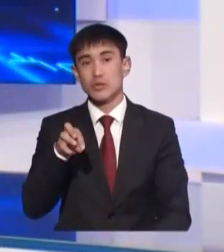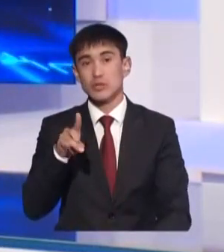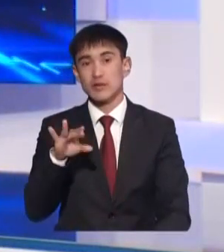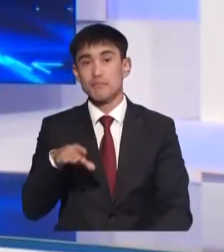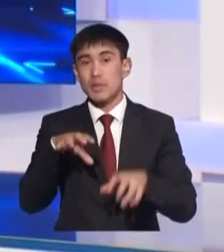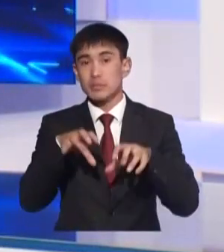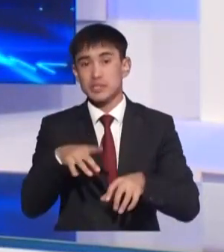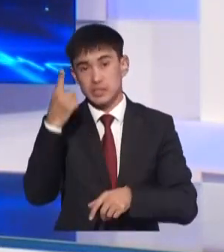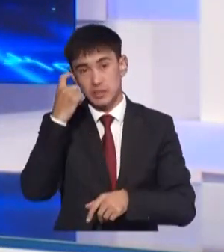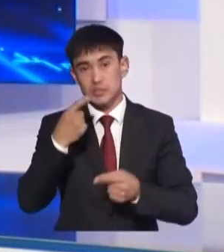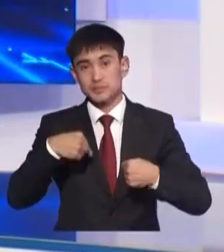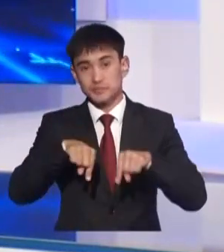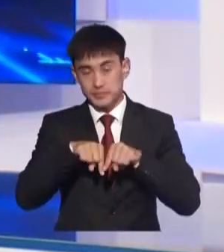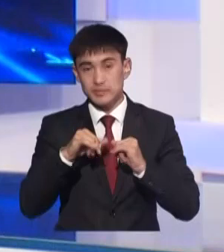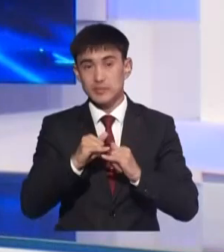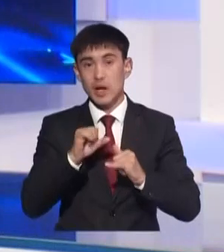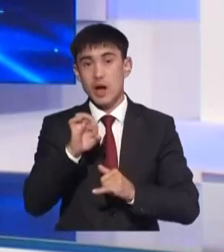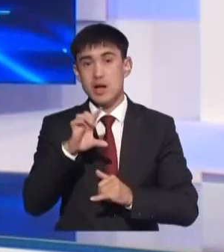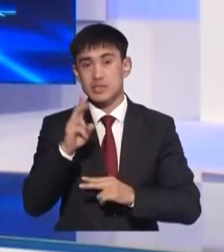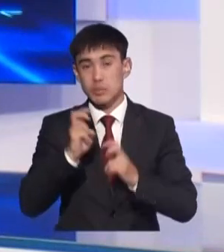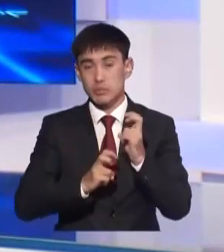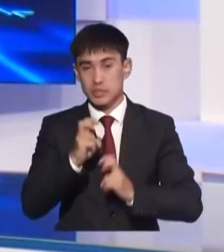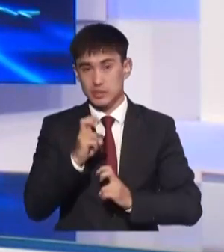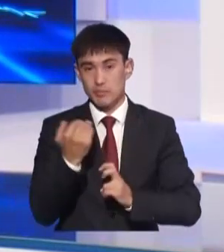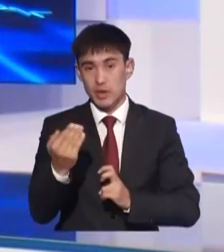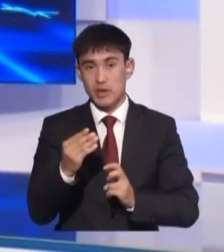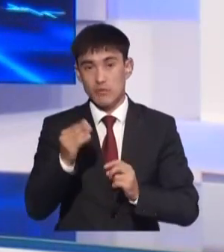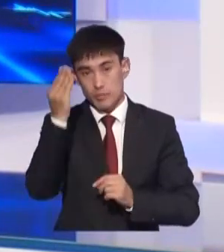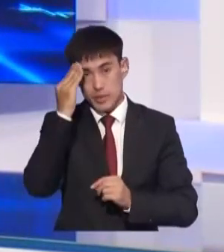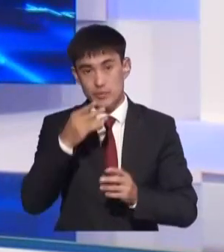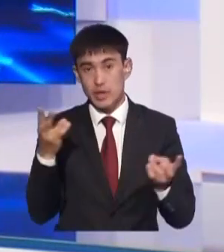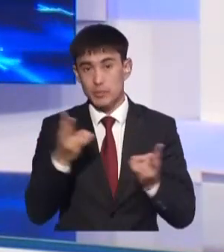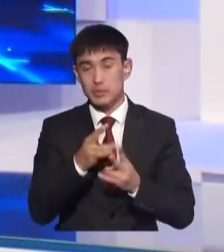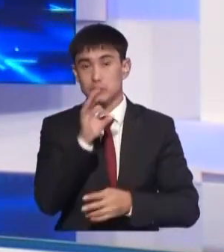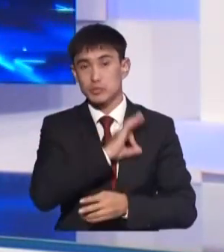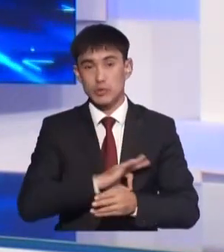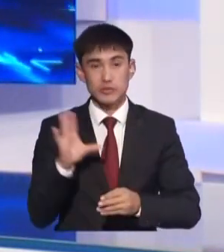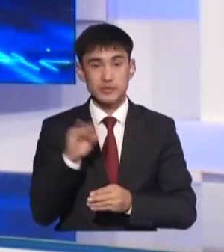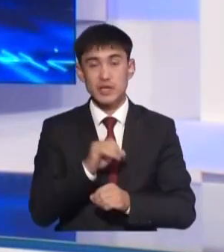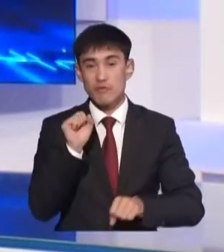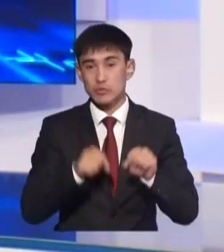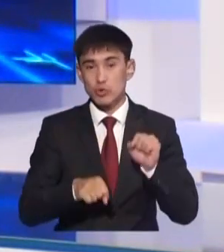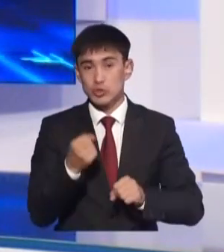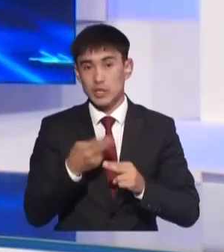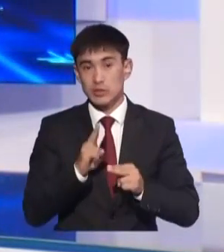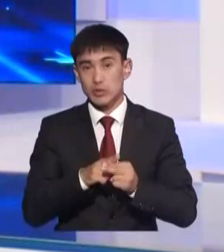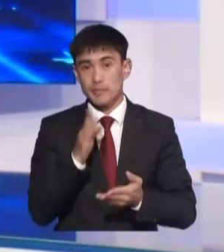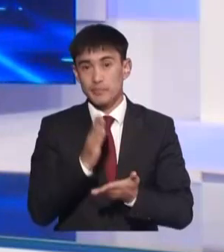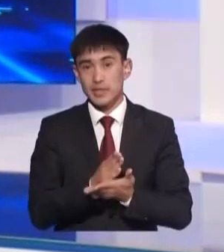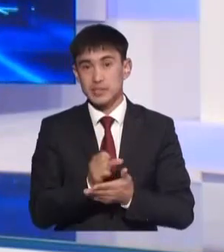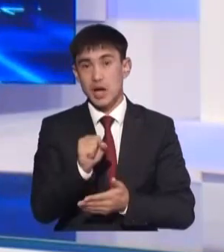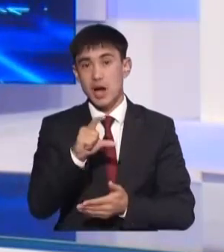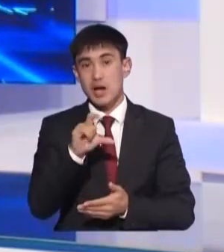Алдияр Тохтаров, председатель сообщества развития атомной промышленности. По его мнению, необходимо использовать все возможности,